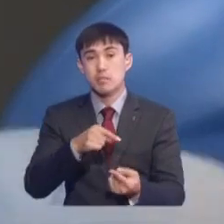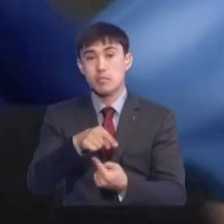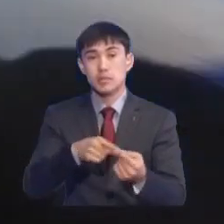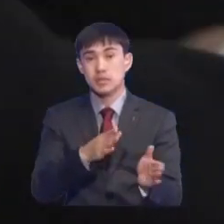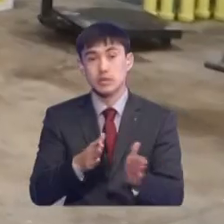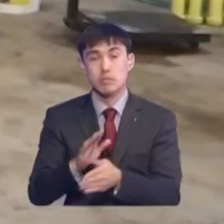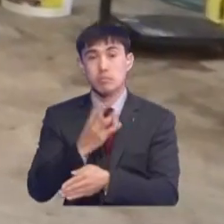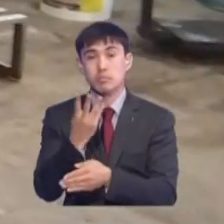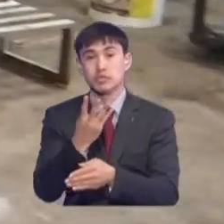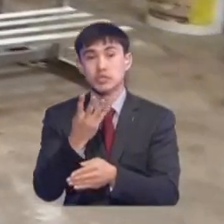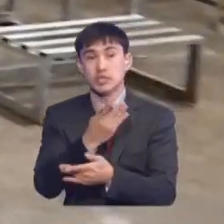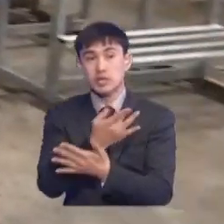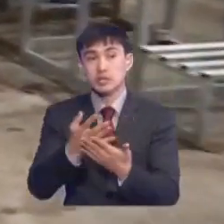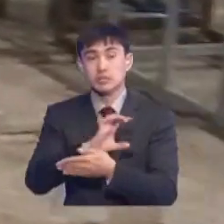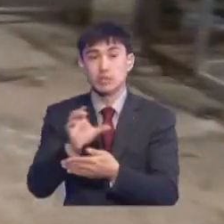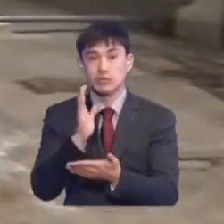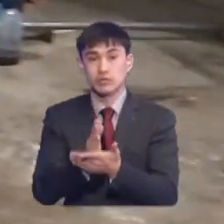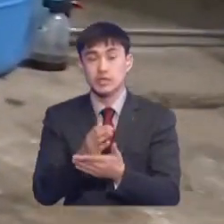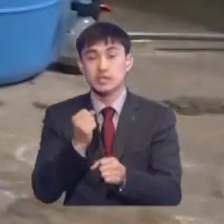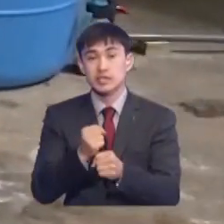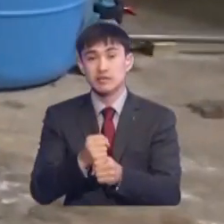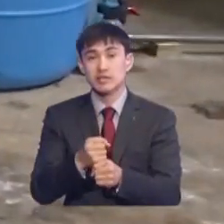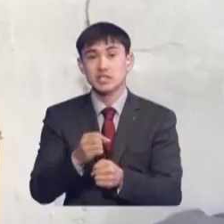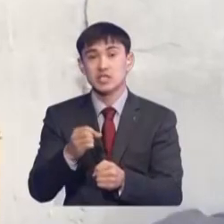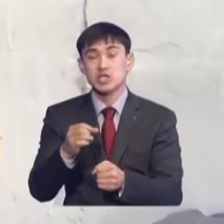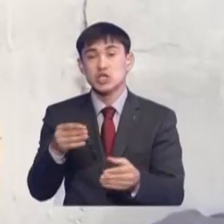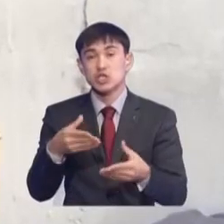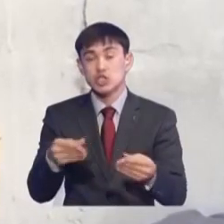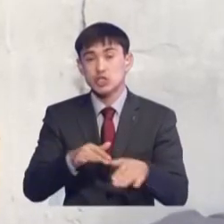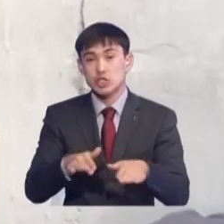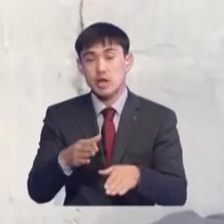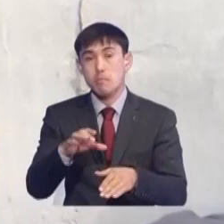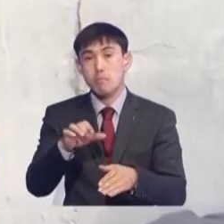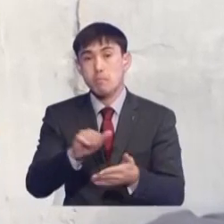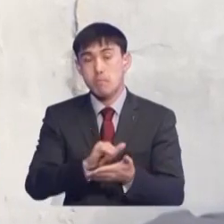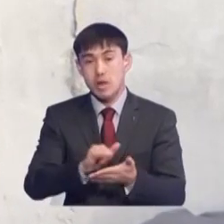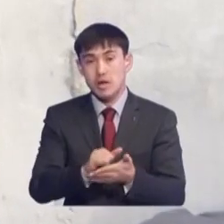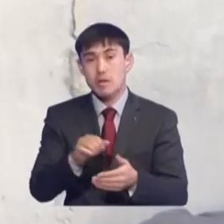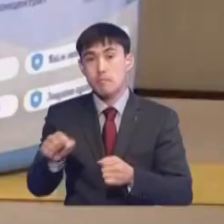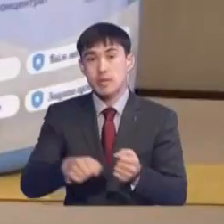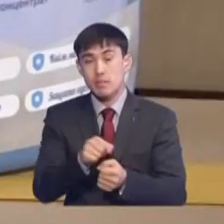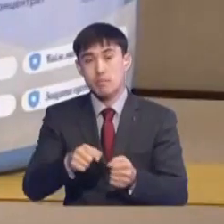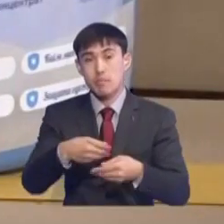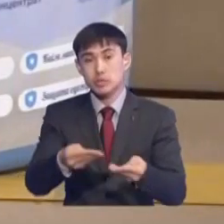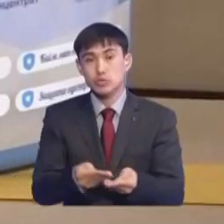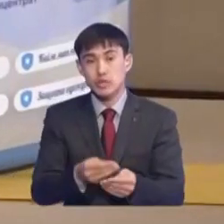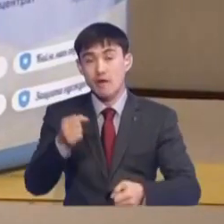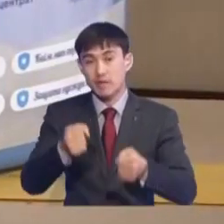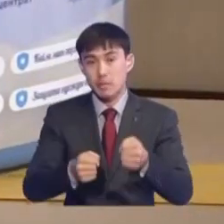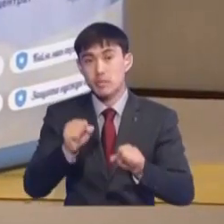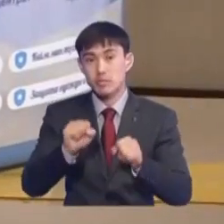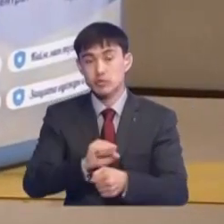производство чех видов продукции здесь изготавливается жидкое мыло для стирки мытья посуды и автомобилей по мнению специалистов